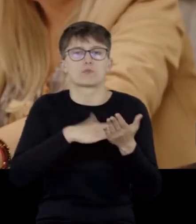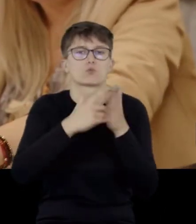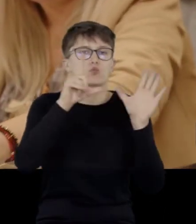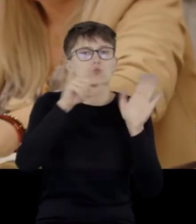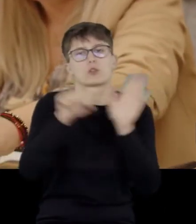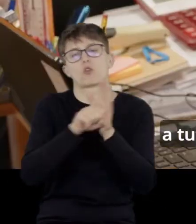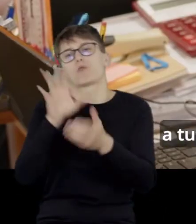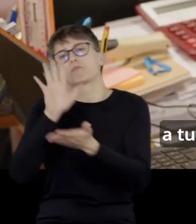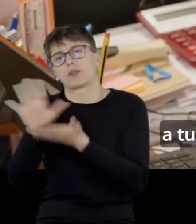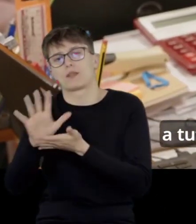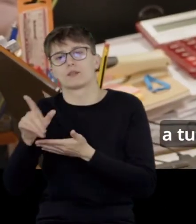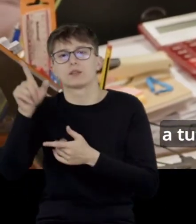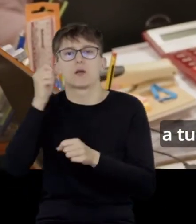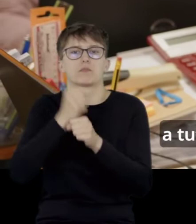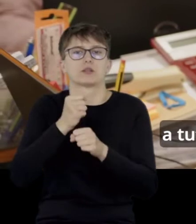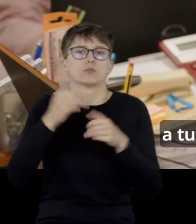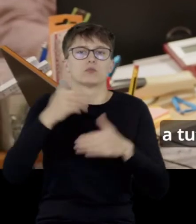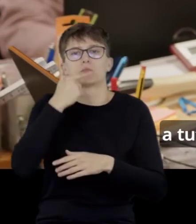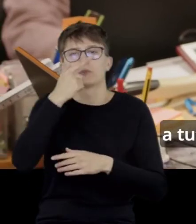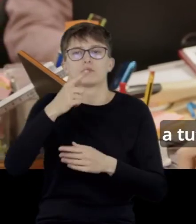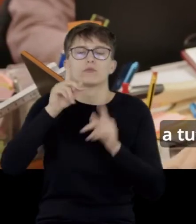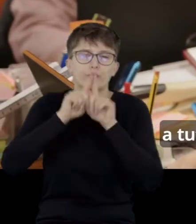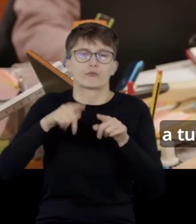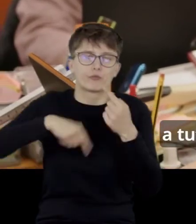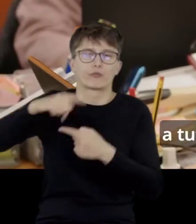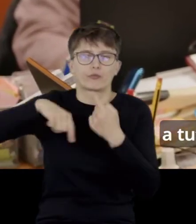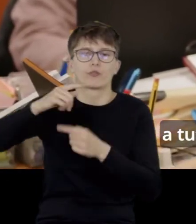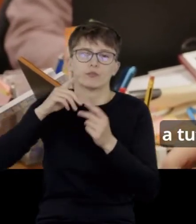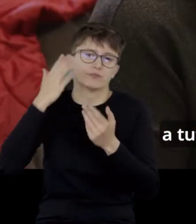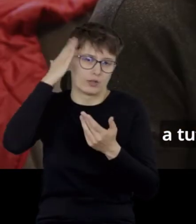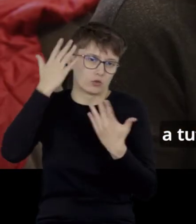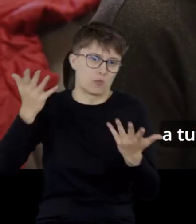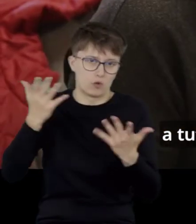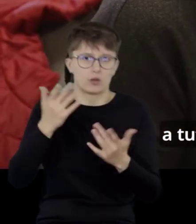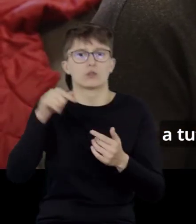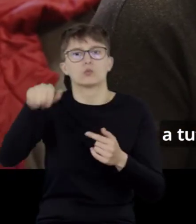do 15, a tutaj jest praca, można powiedzieć, na okrągło.